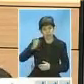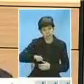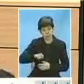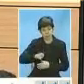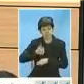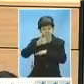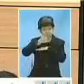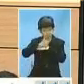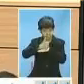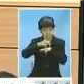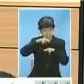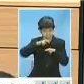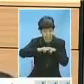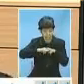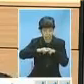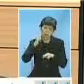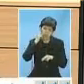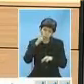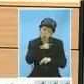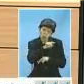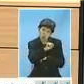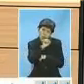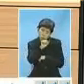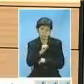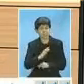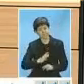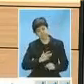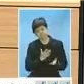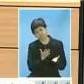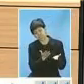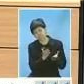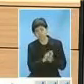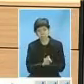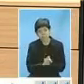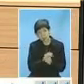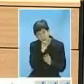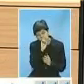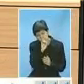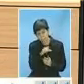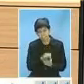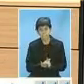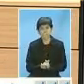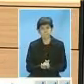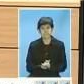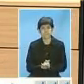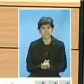ำบัลลังก์ท่านเห็นเป็นผู้แทนราษฎรท่านก็ให้เกียรติท่านก็กระซิบว่า